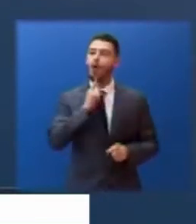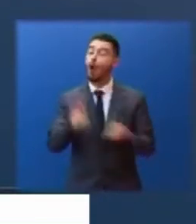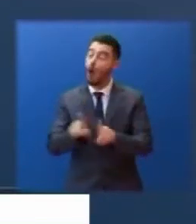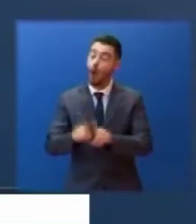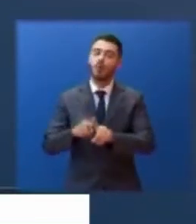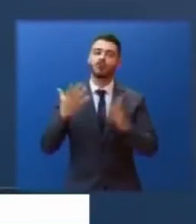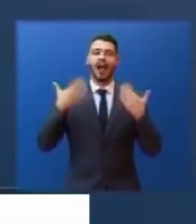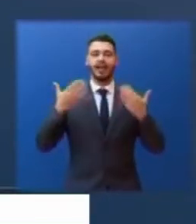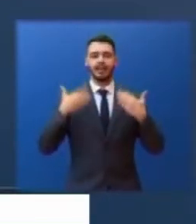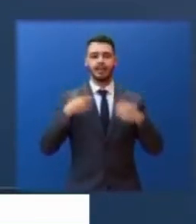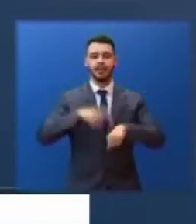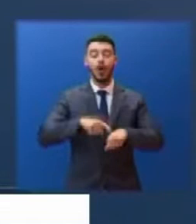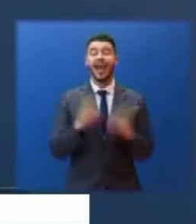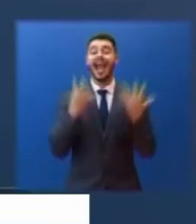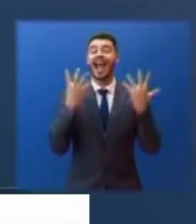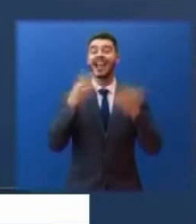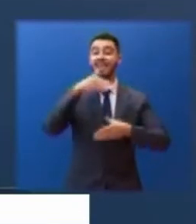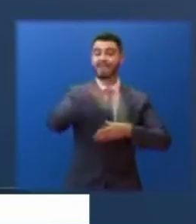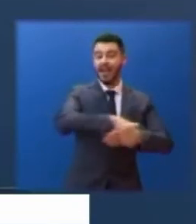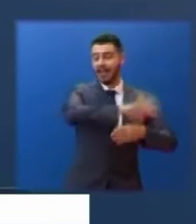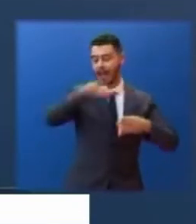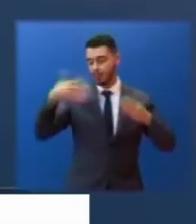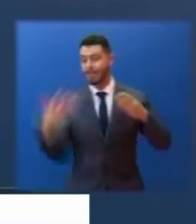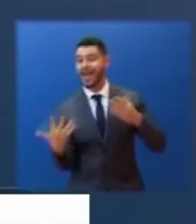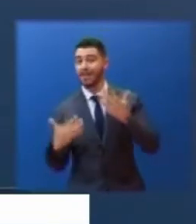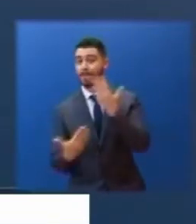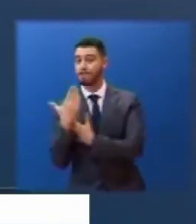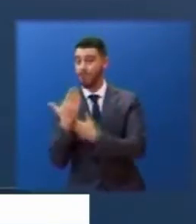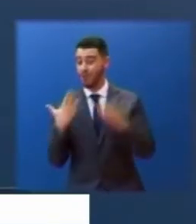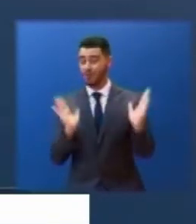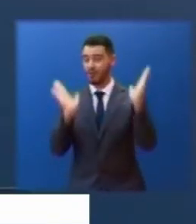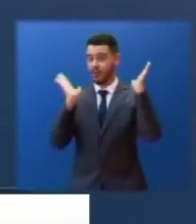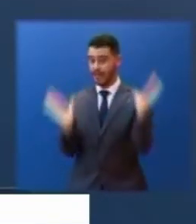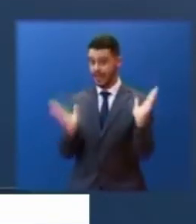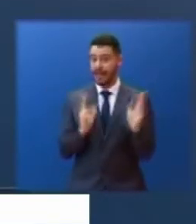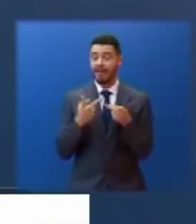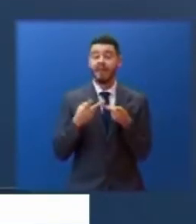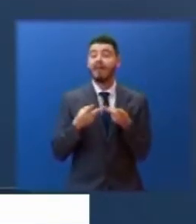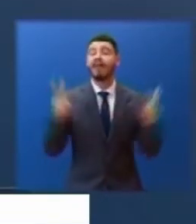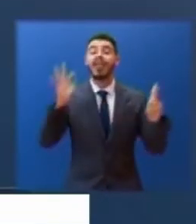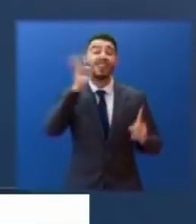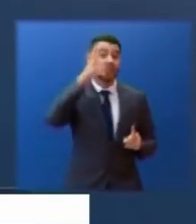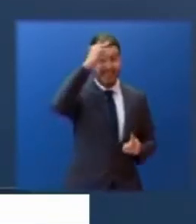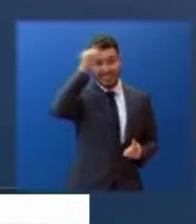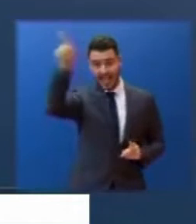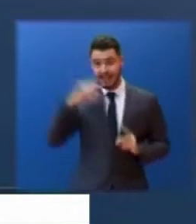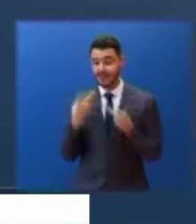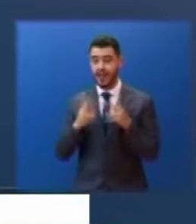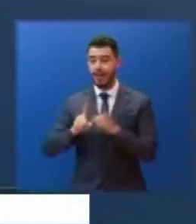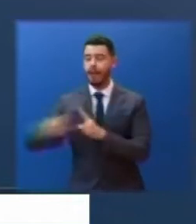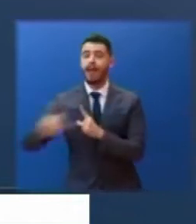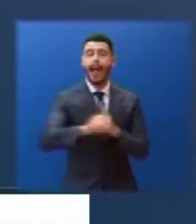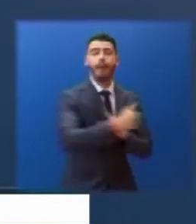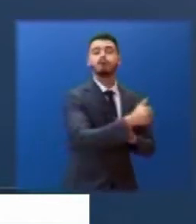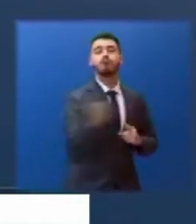από τις 9 το βράδυ μέχρι τις 5 το πρωί της επόμενης ημέρας, επιτρέπονται οι μετακινήσεις μόνο για λόγους εργασίας